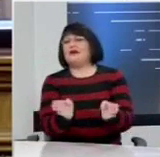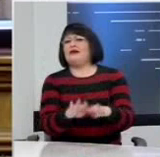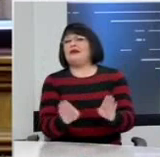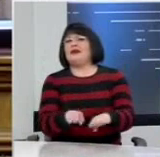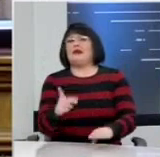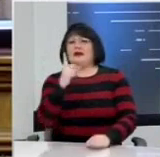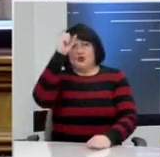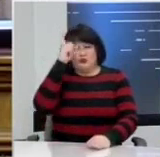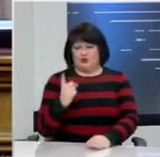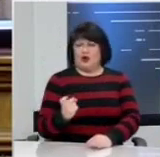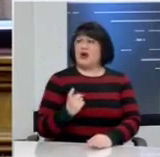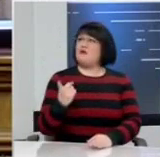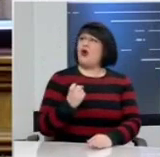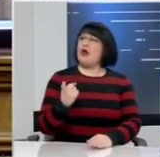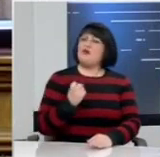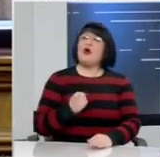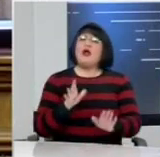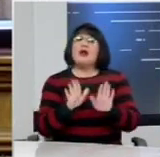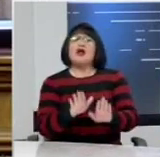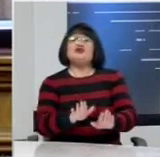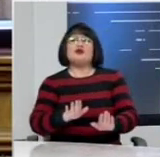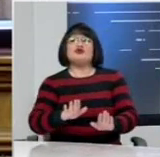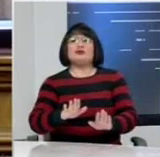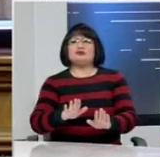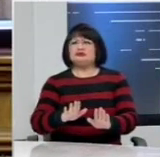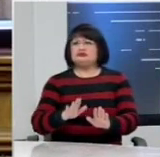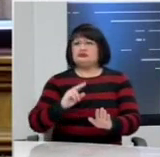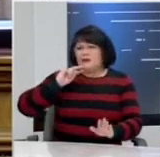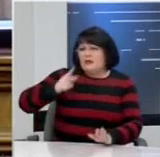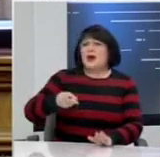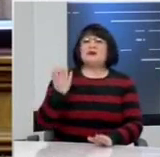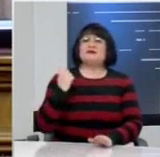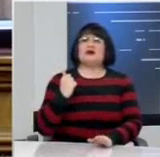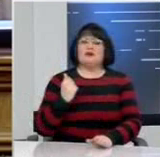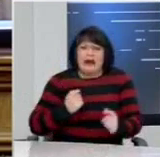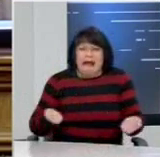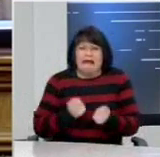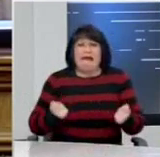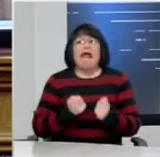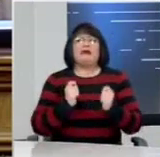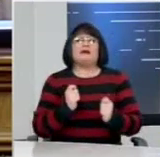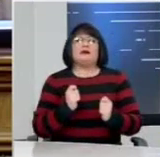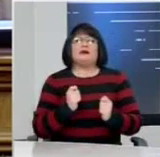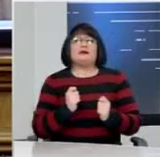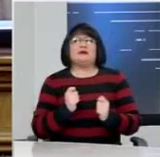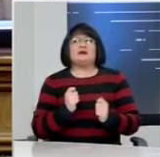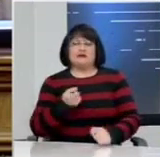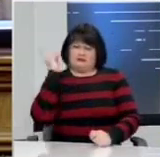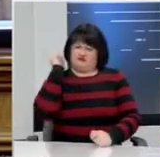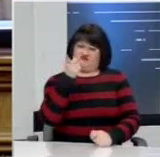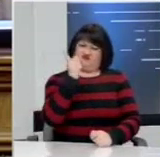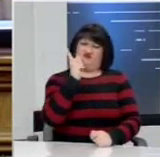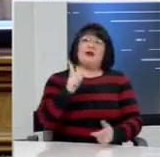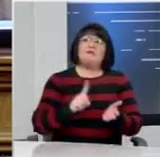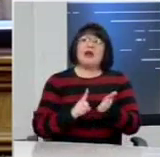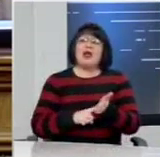χαλί, να τις αφήνει αναπάντητες, να μην ενεργοποιεί τις κυρώσεις εναντίον της